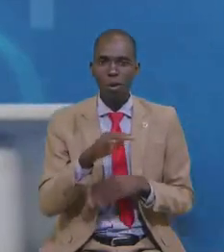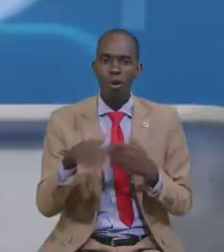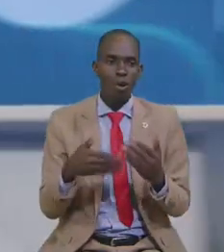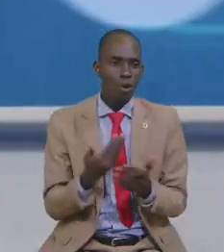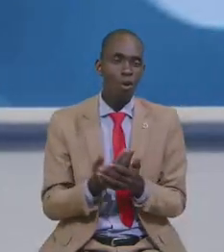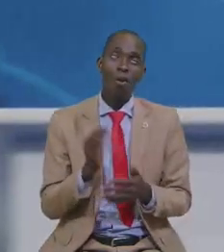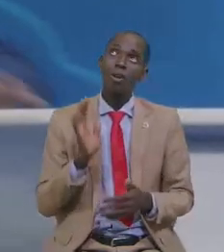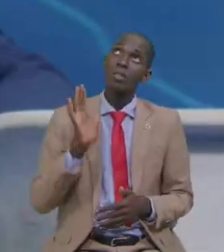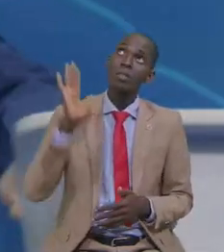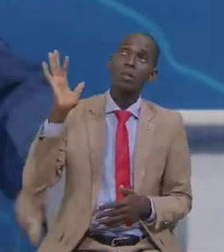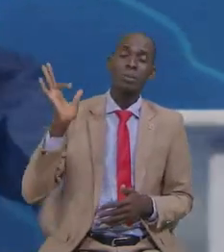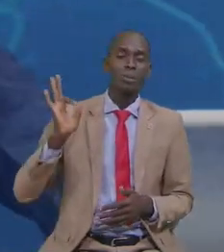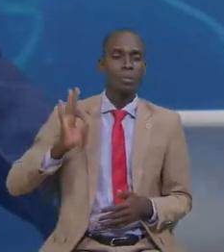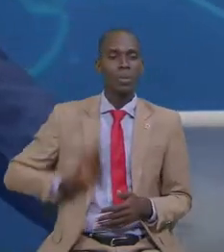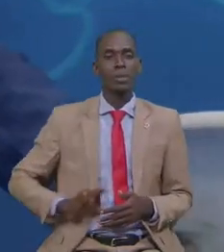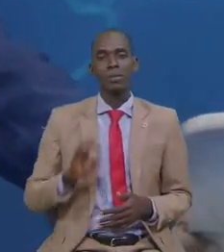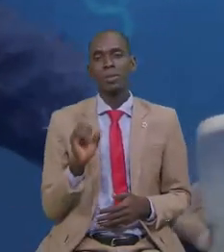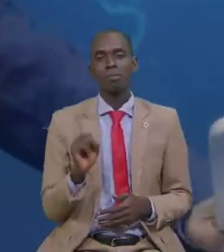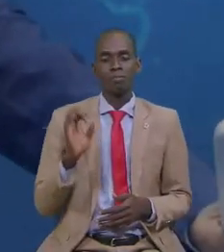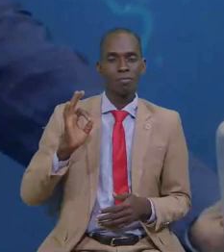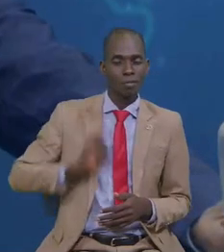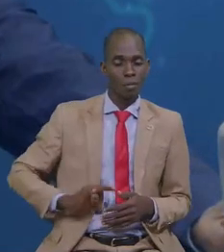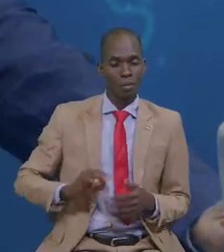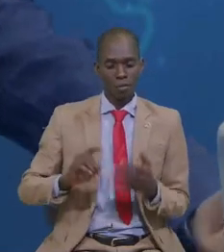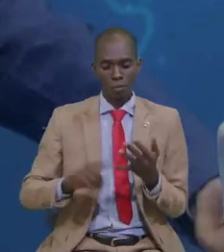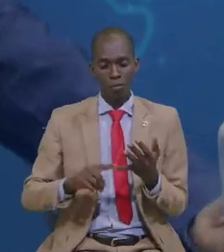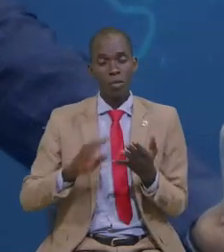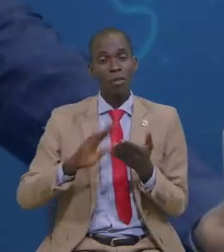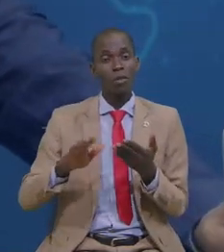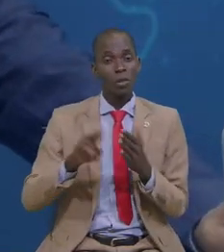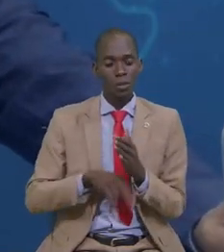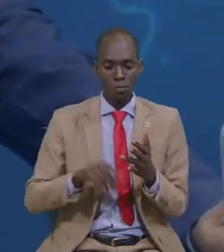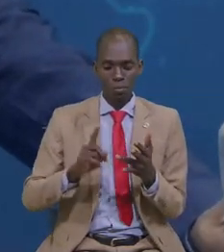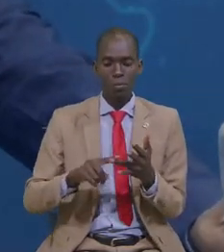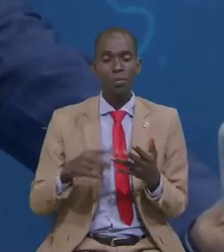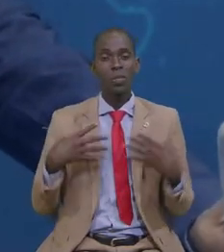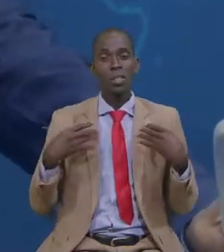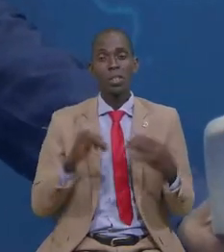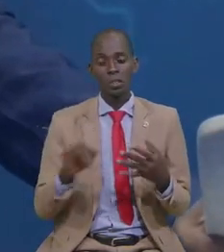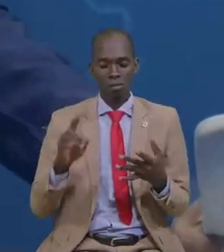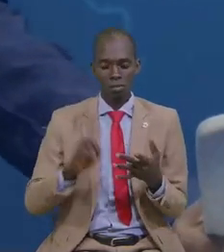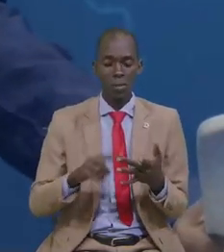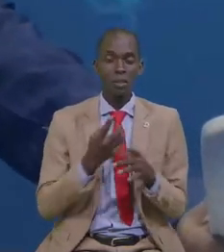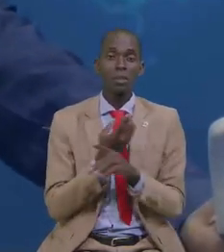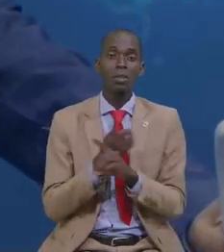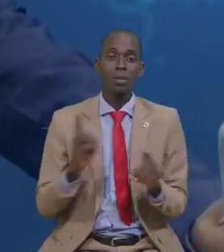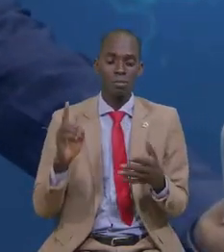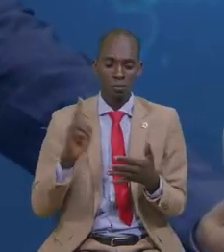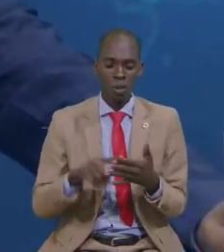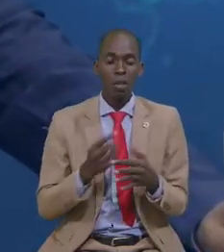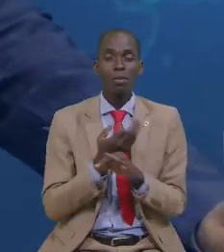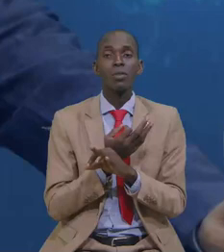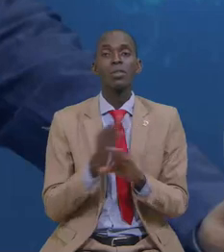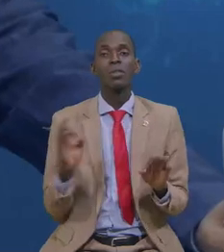n'oublie aucun de ses bienfaits. Les bienfaits, le pardon, la guérison,